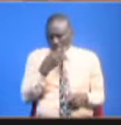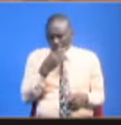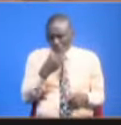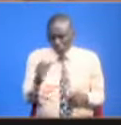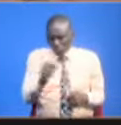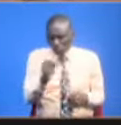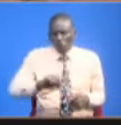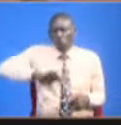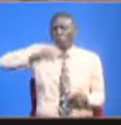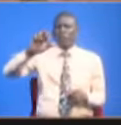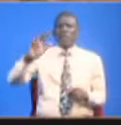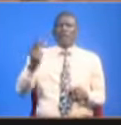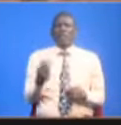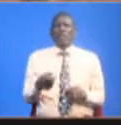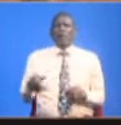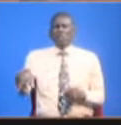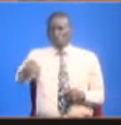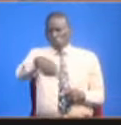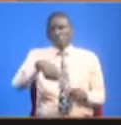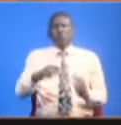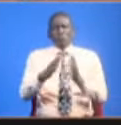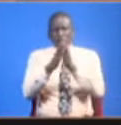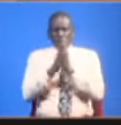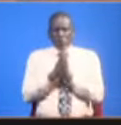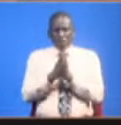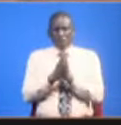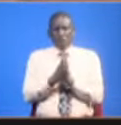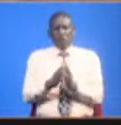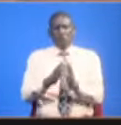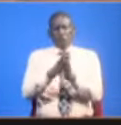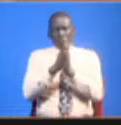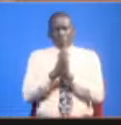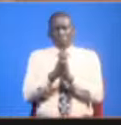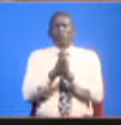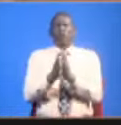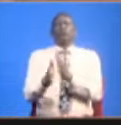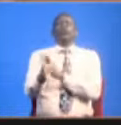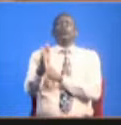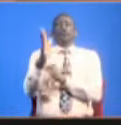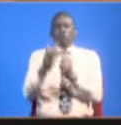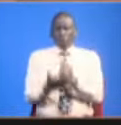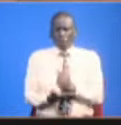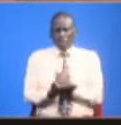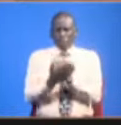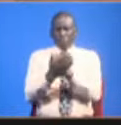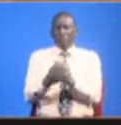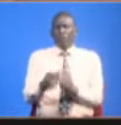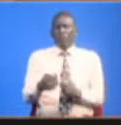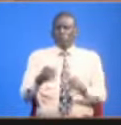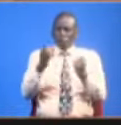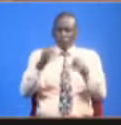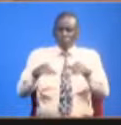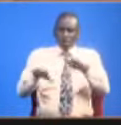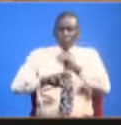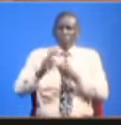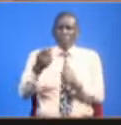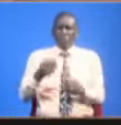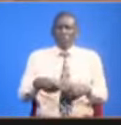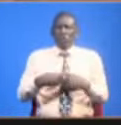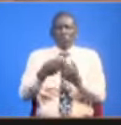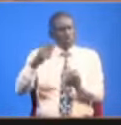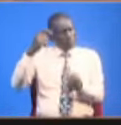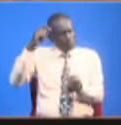sana, tutamuombea, tutapeleka maombi kwa Mungu amsaidie, ampe uelevu, ampe